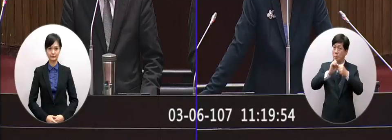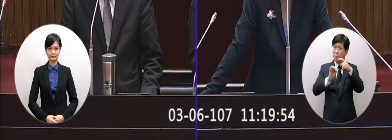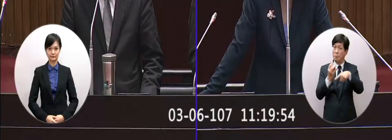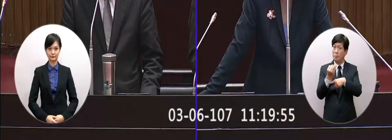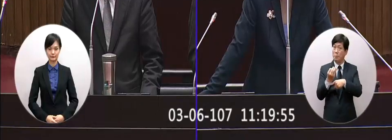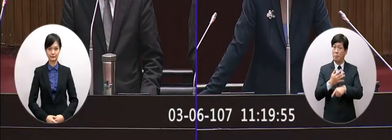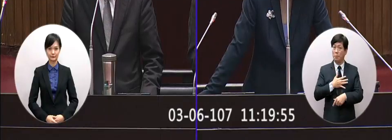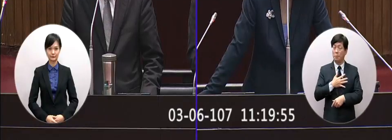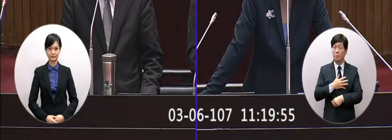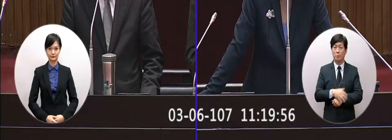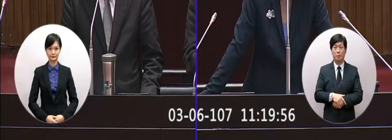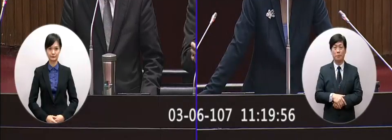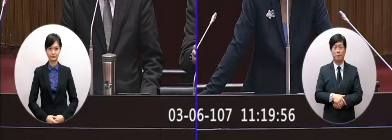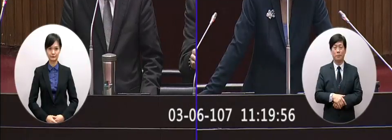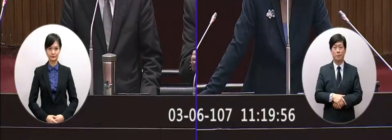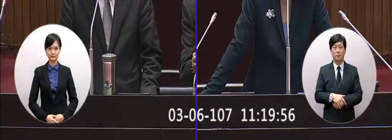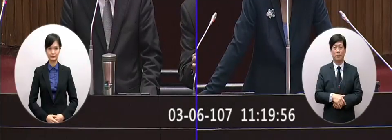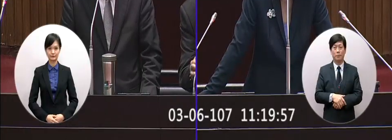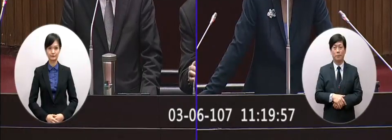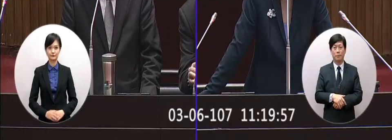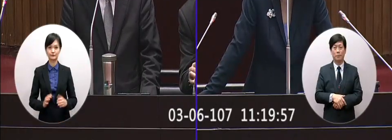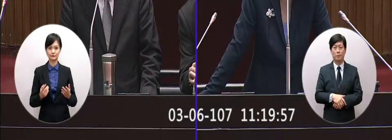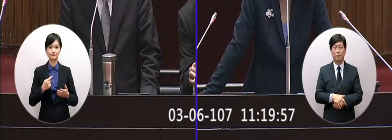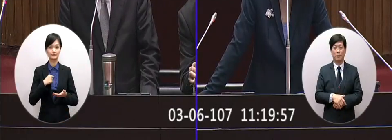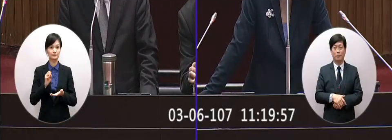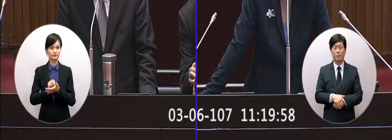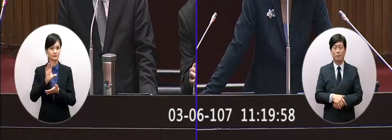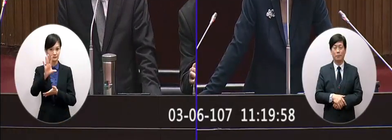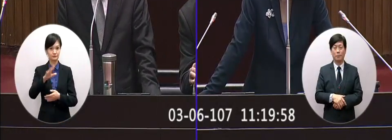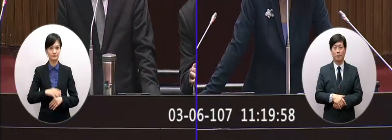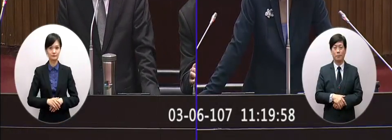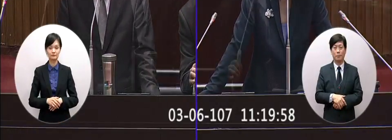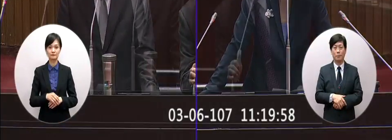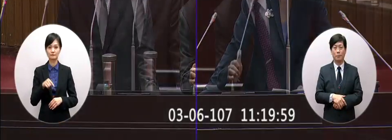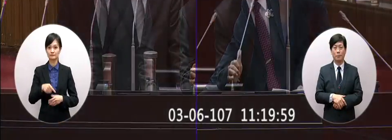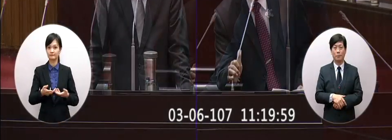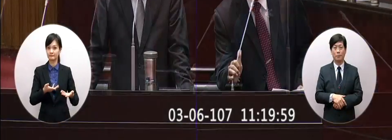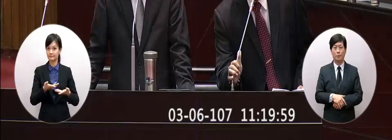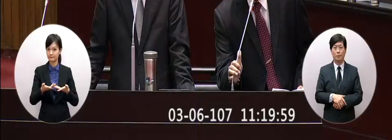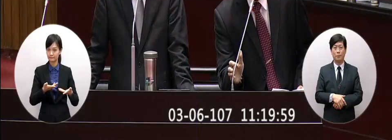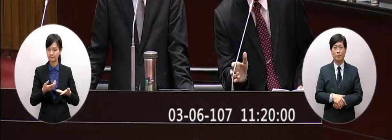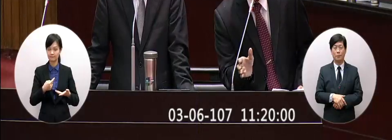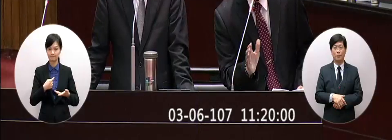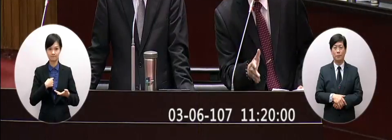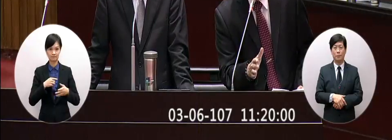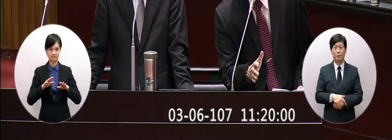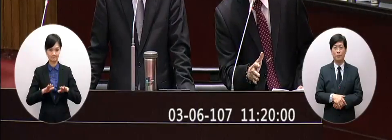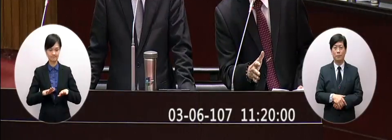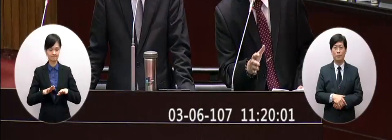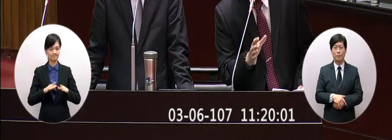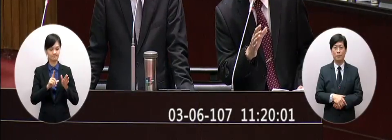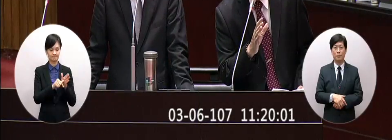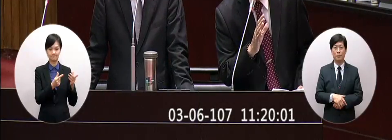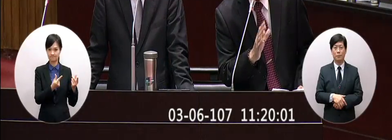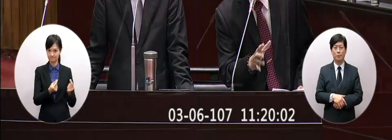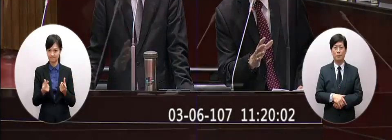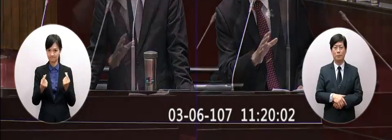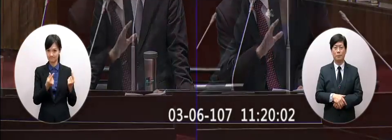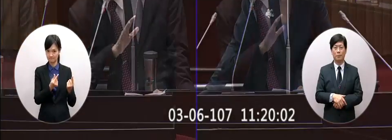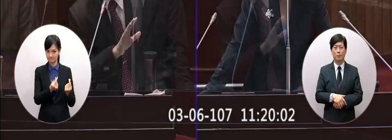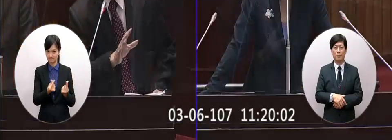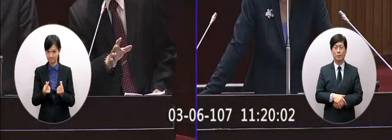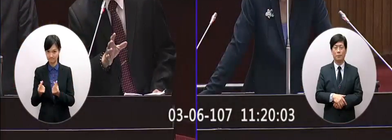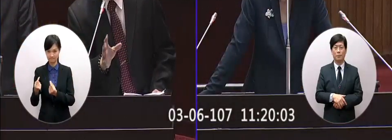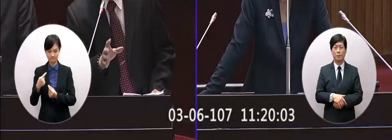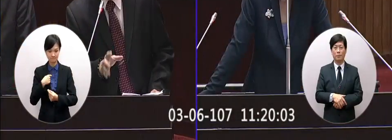吗？ 大概这部分我跟委员报告一下，在这部分来说的话呢，我们现在都定期来做